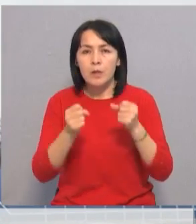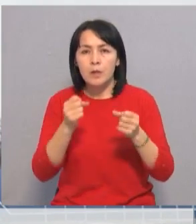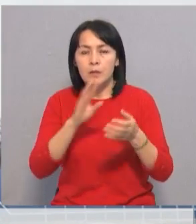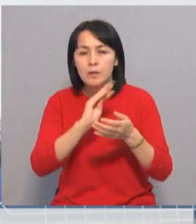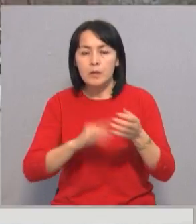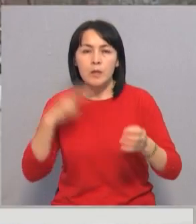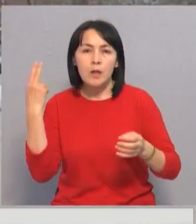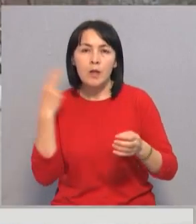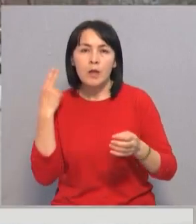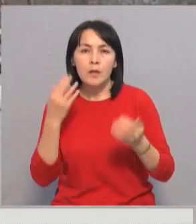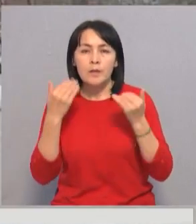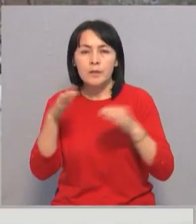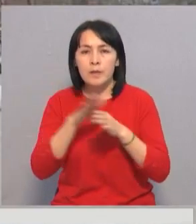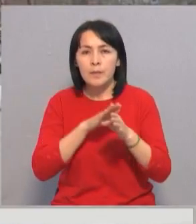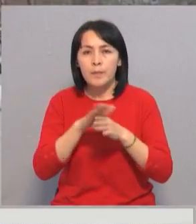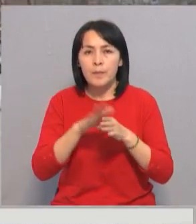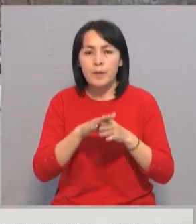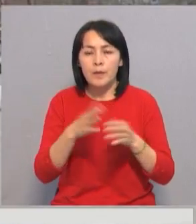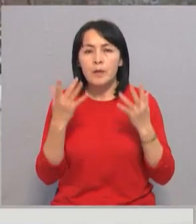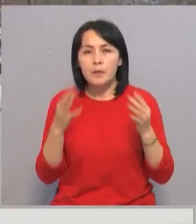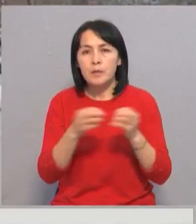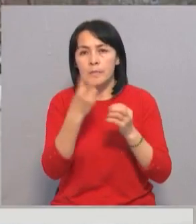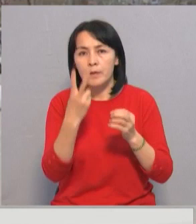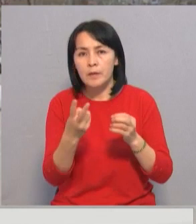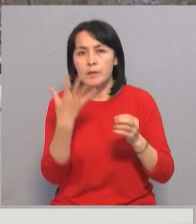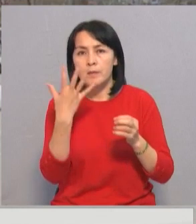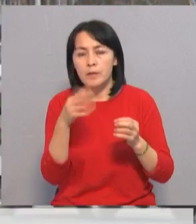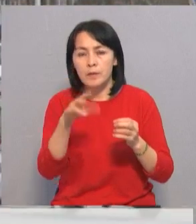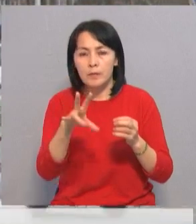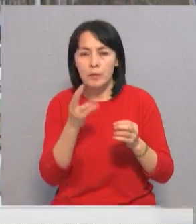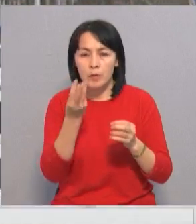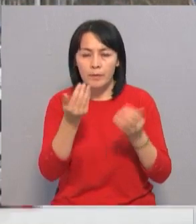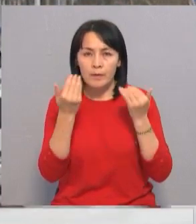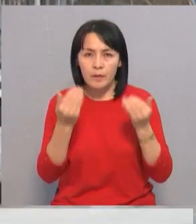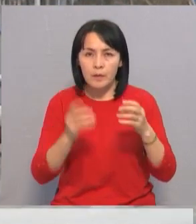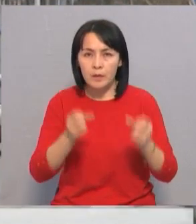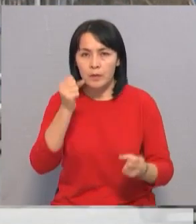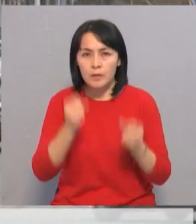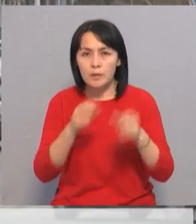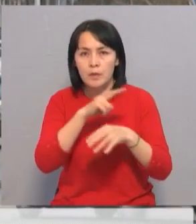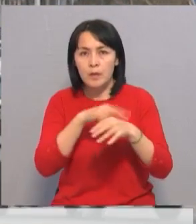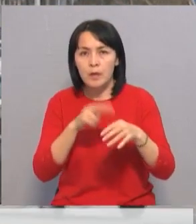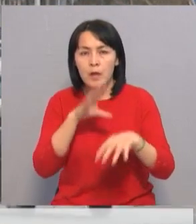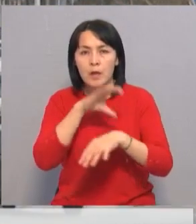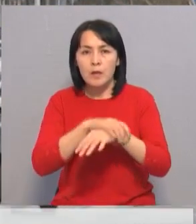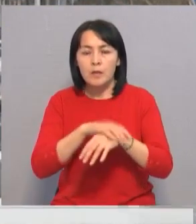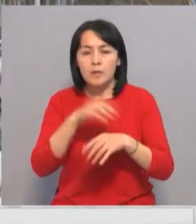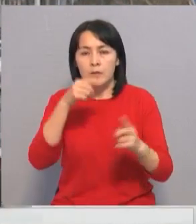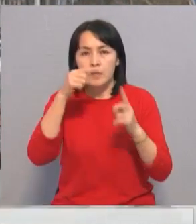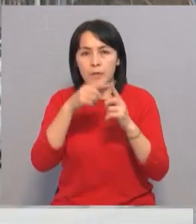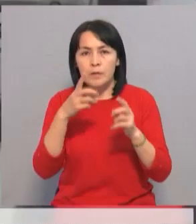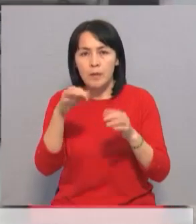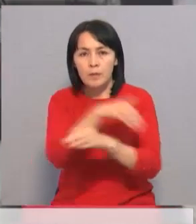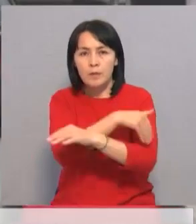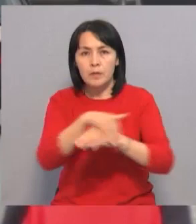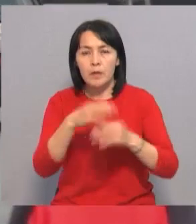числилась задолженность по исполнительным производствам в размере 12,5 миллионов тенге. Транспорт патрульной полицейские задержали на пересечении